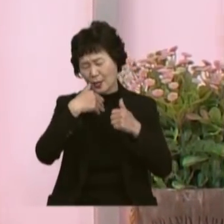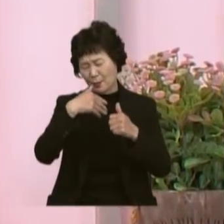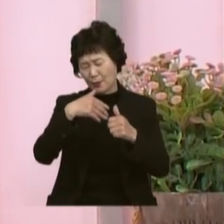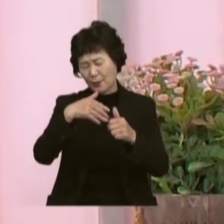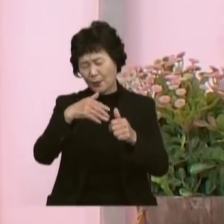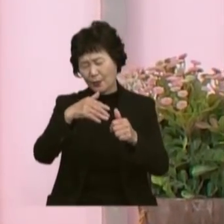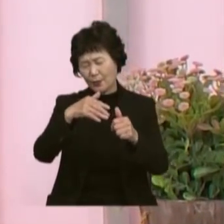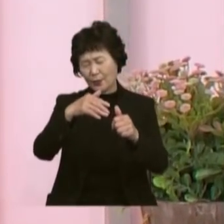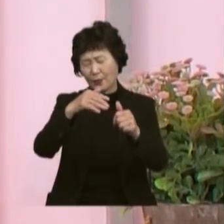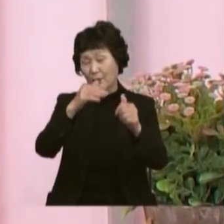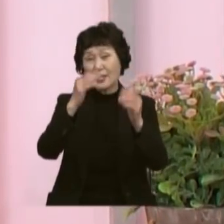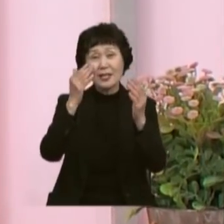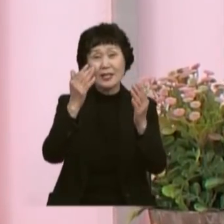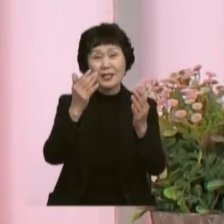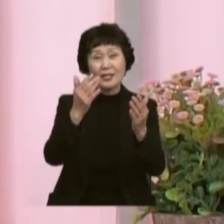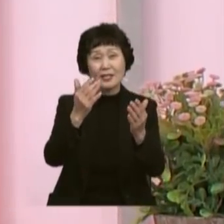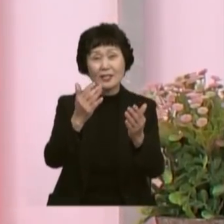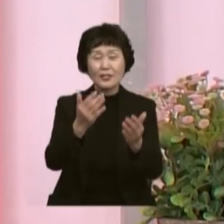보내소서